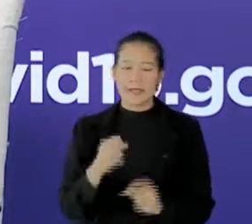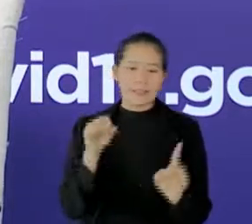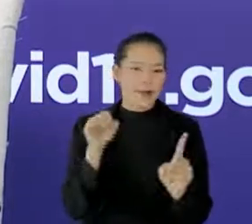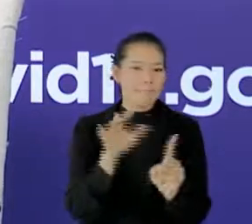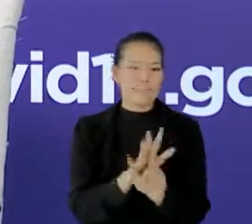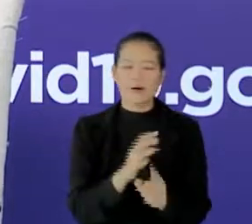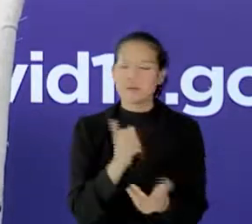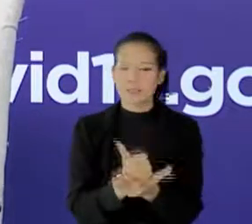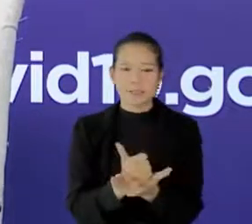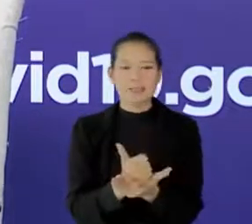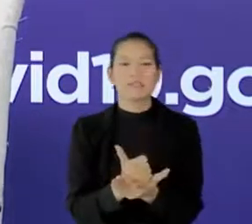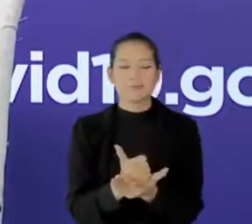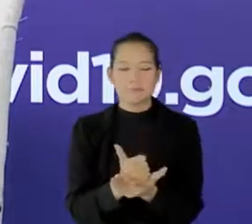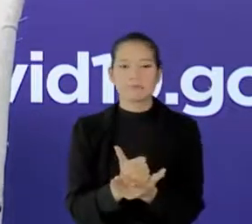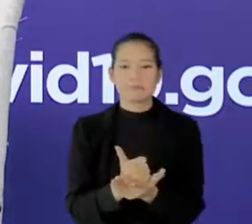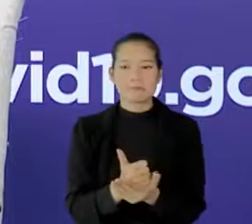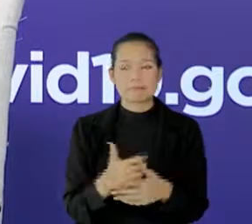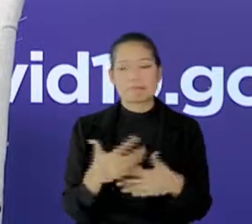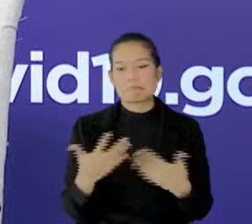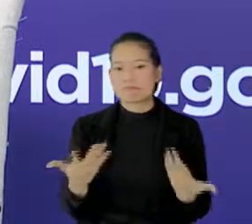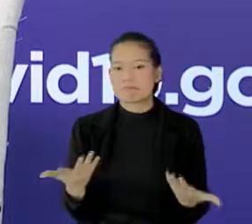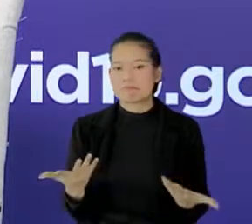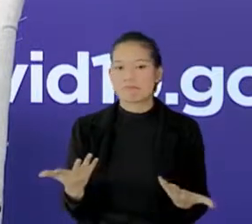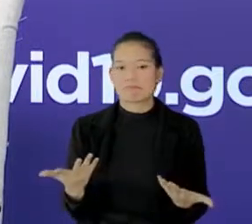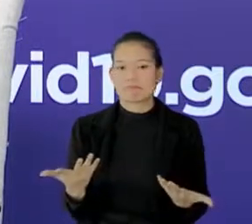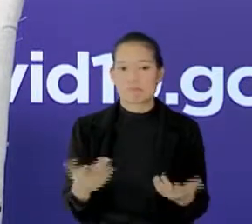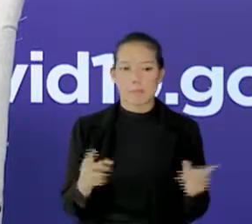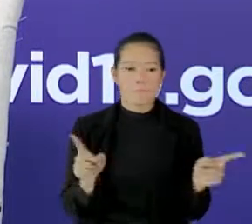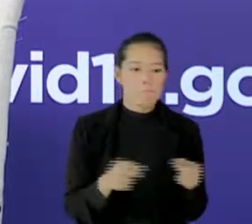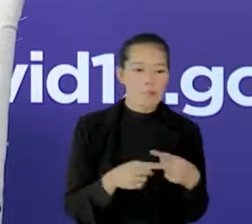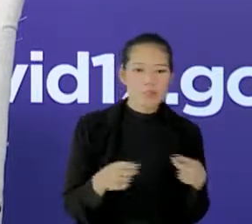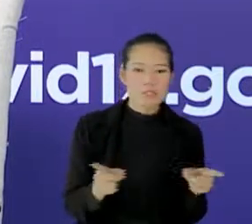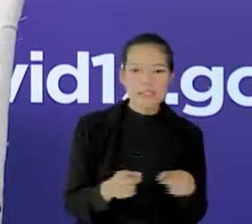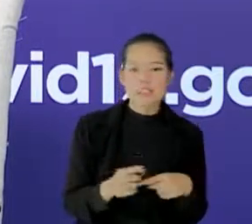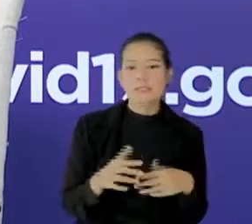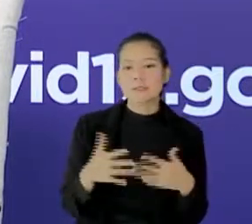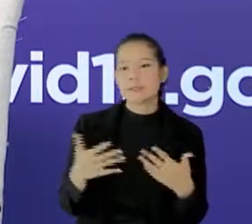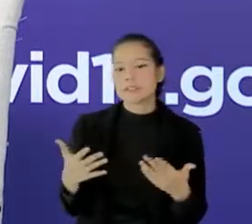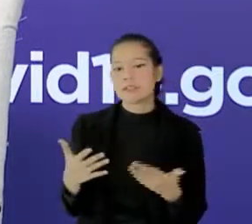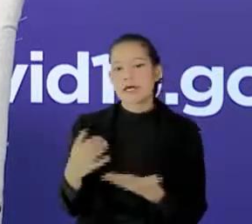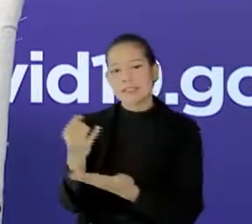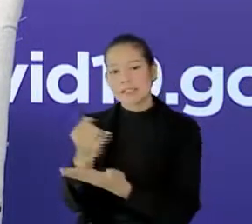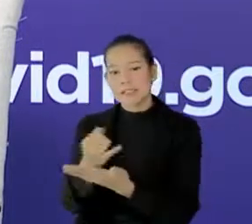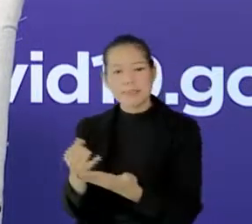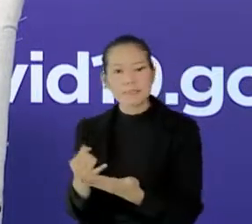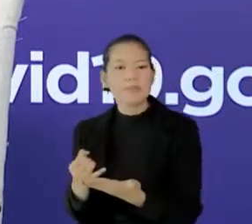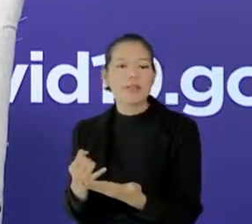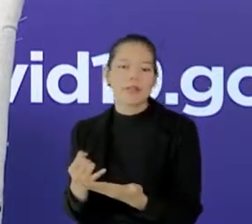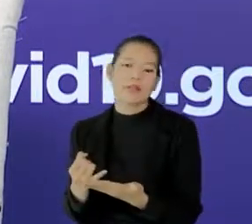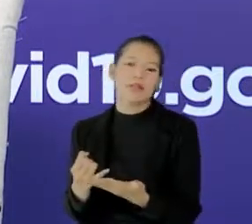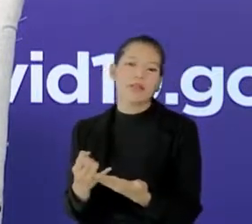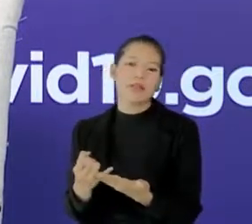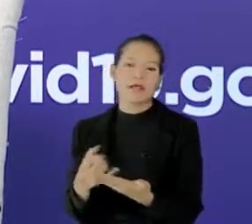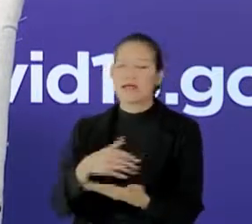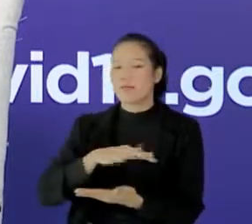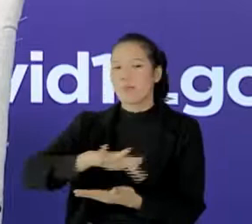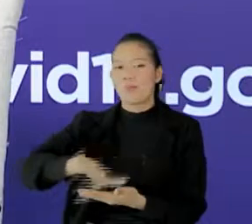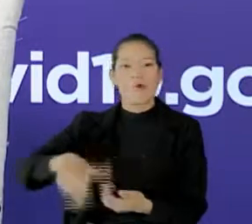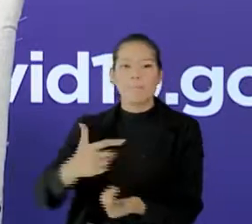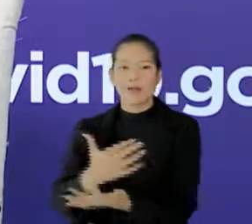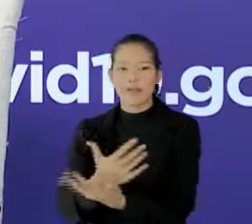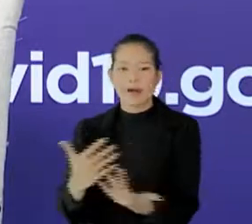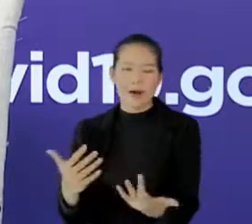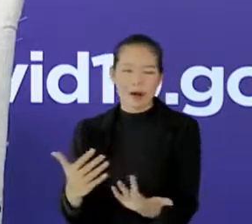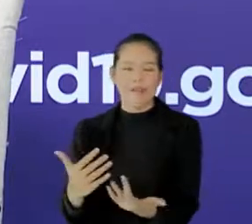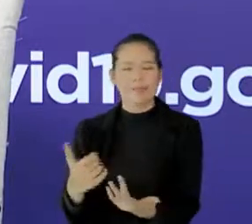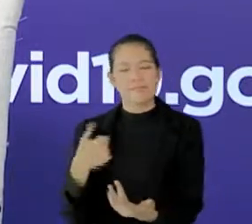dampaknya juga, entah itu musik, entah itu seniman, seluruh masyarakat saya